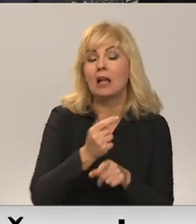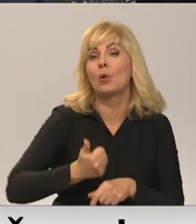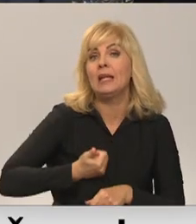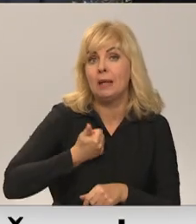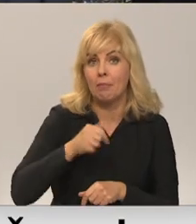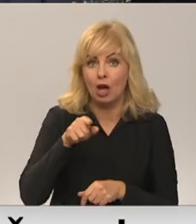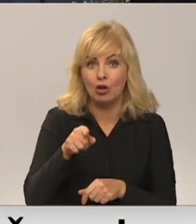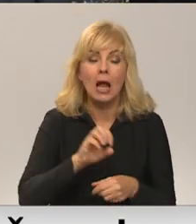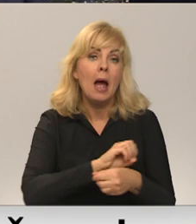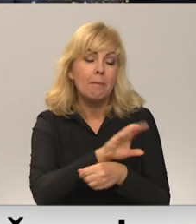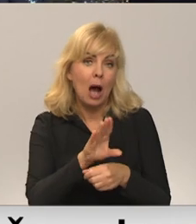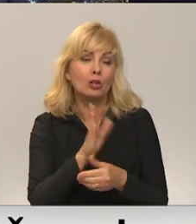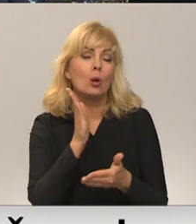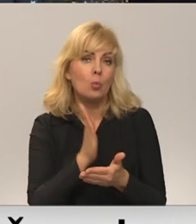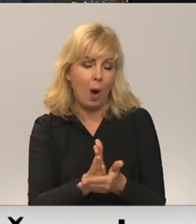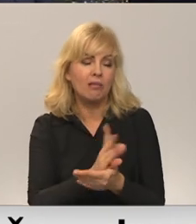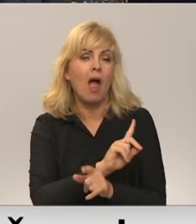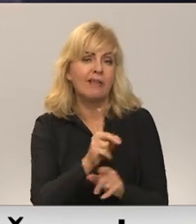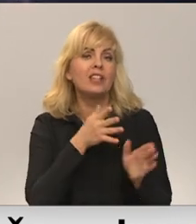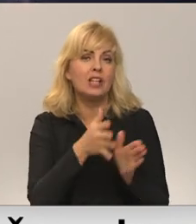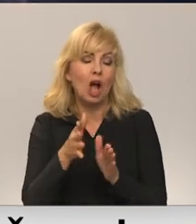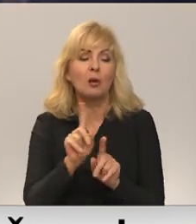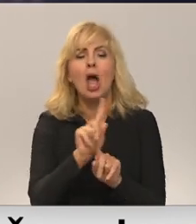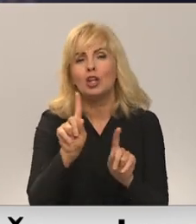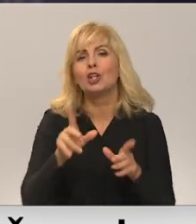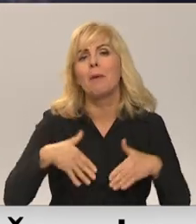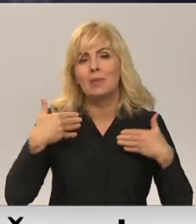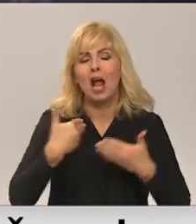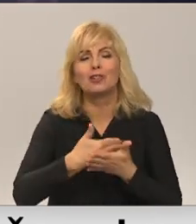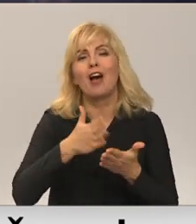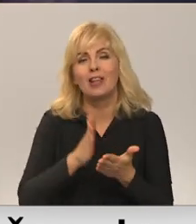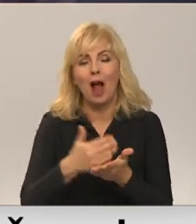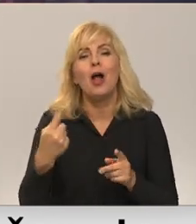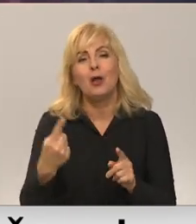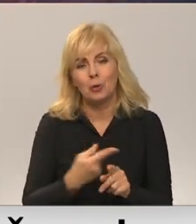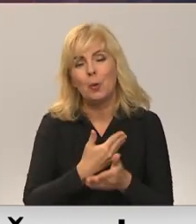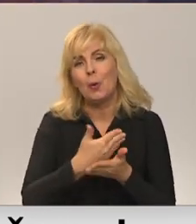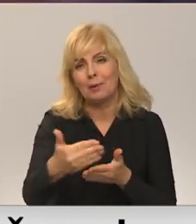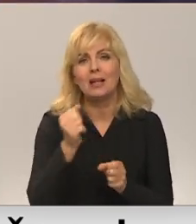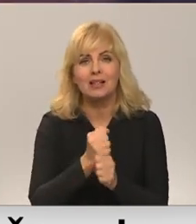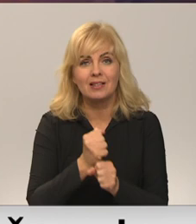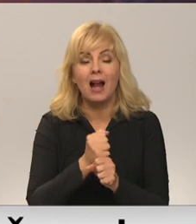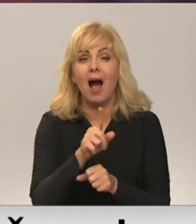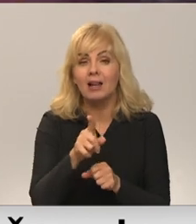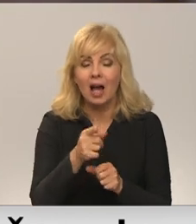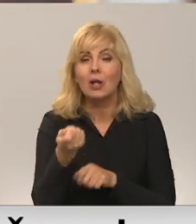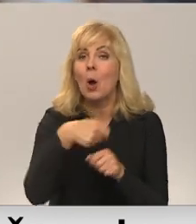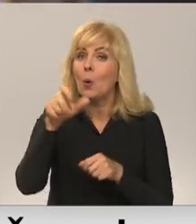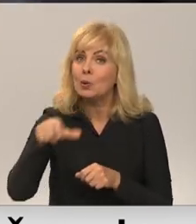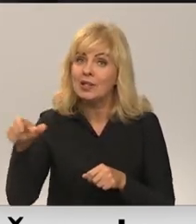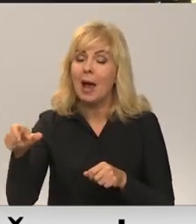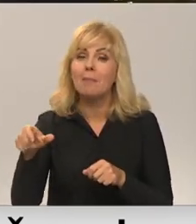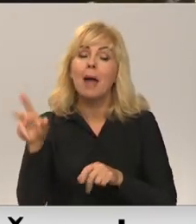Tā kā pandēmija noteikti ir ietekmējusi, prieks, ka lielākā daļa turpina strādāt. Mūsu uzrunātie uzņēmēji atzina, ka